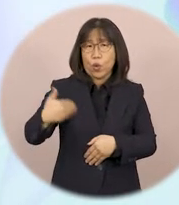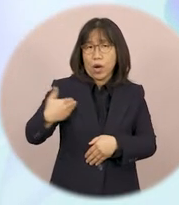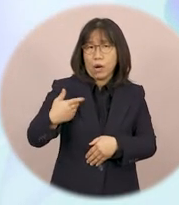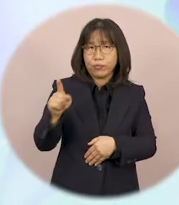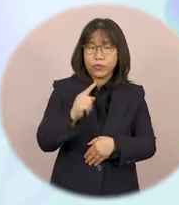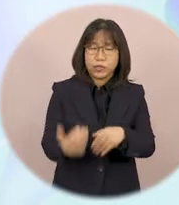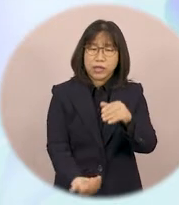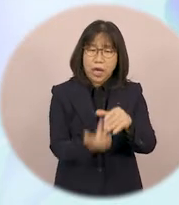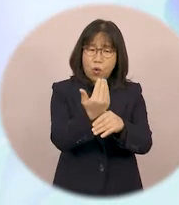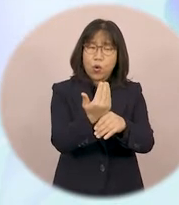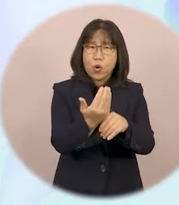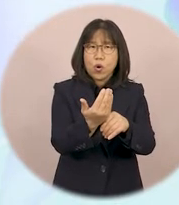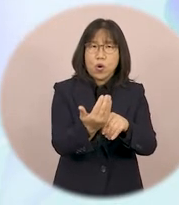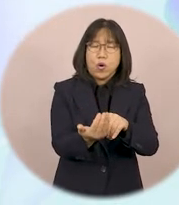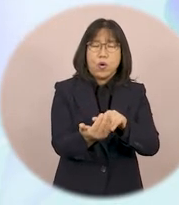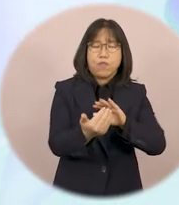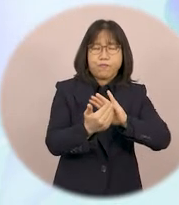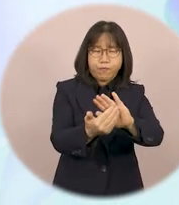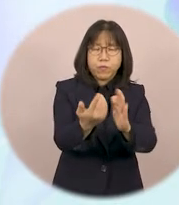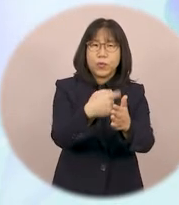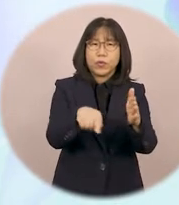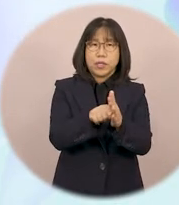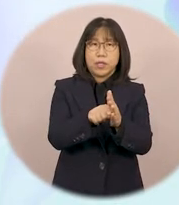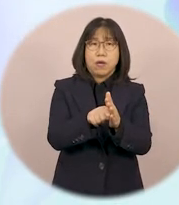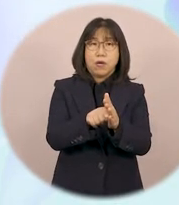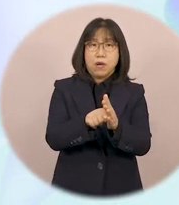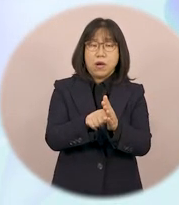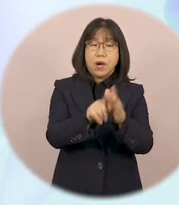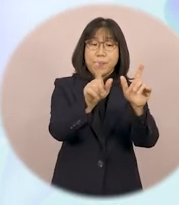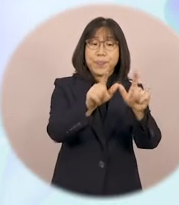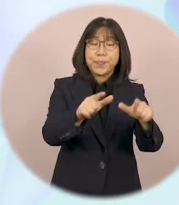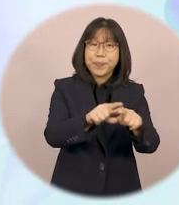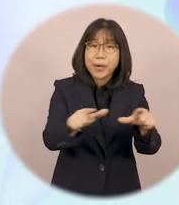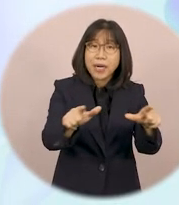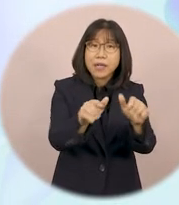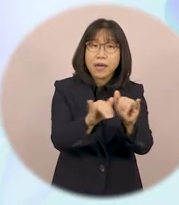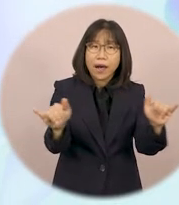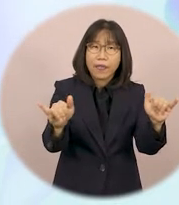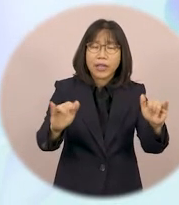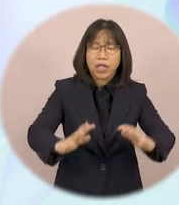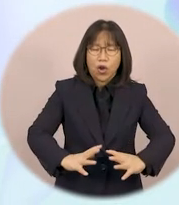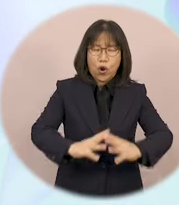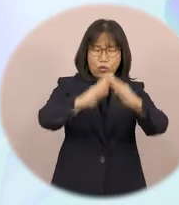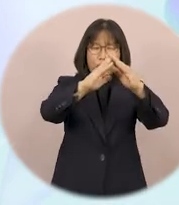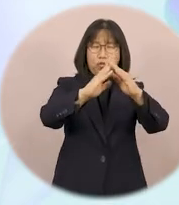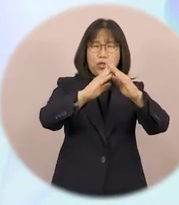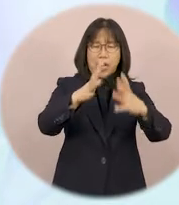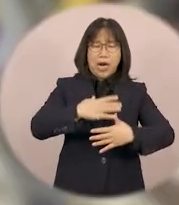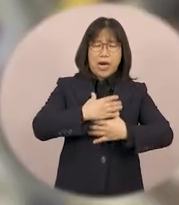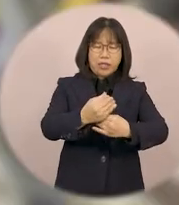대비하기 위해 민간 건축물 찾아가는 안전점검을 시행합니다